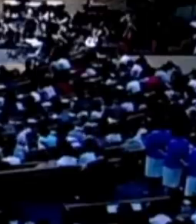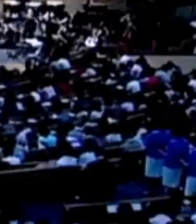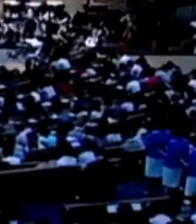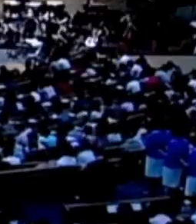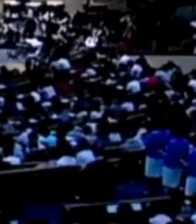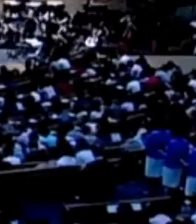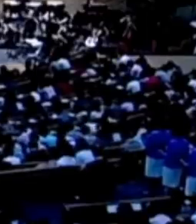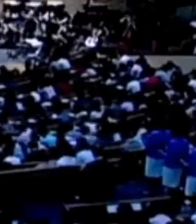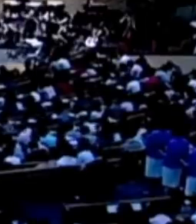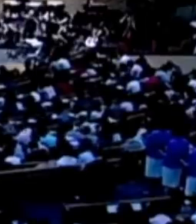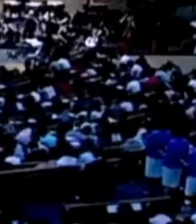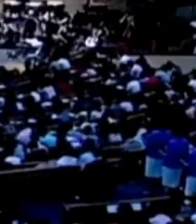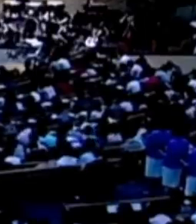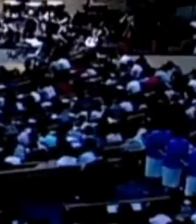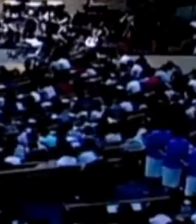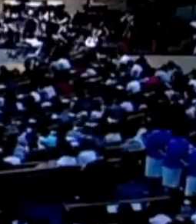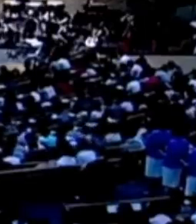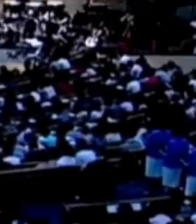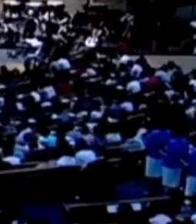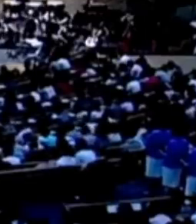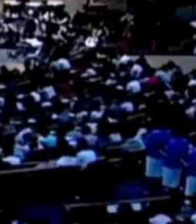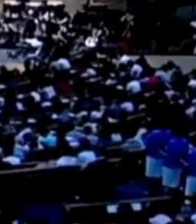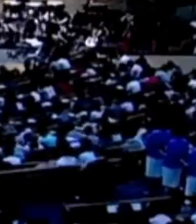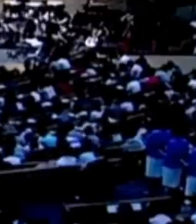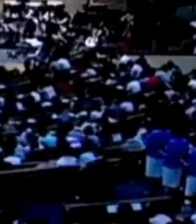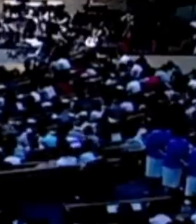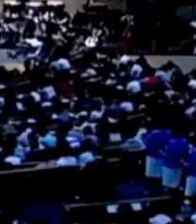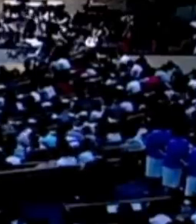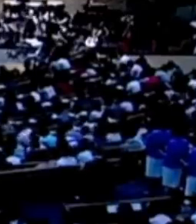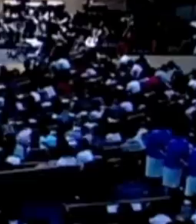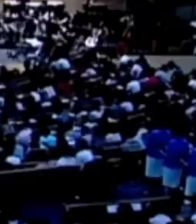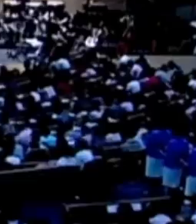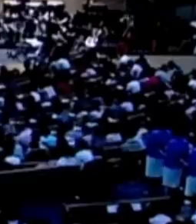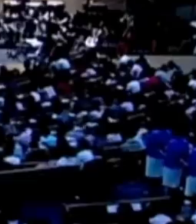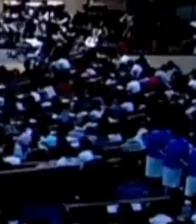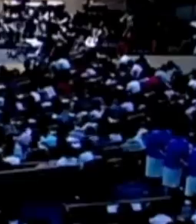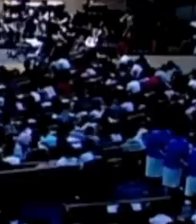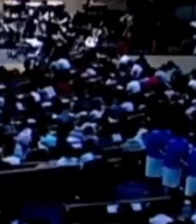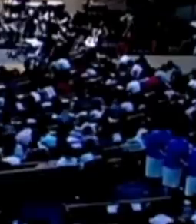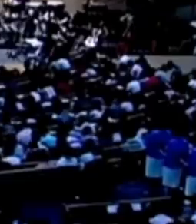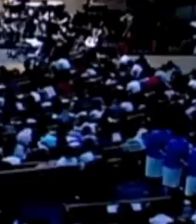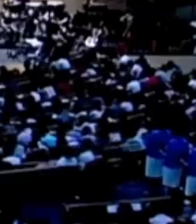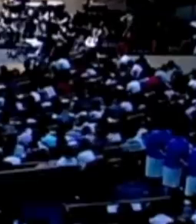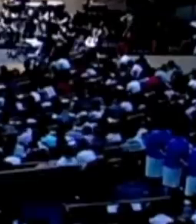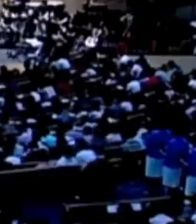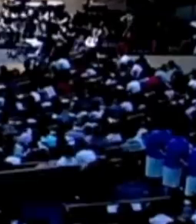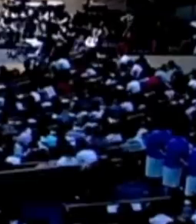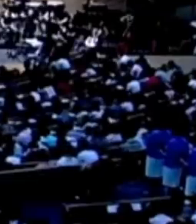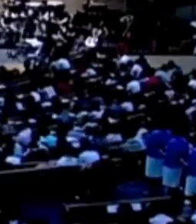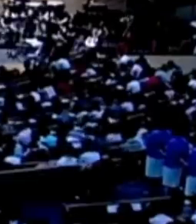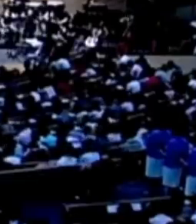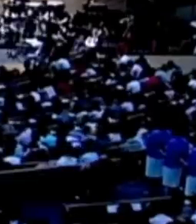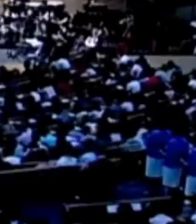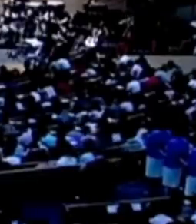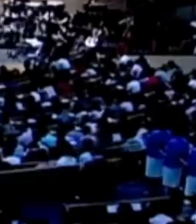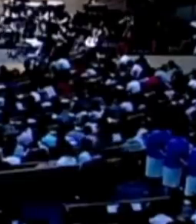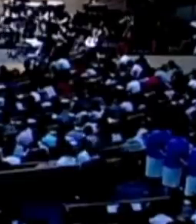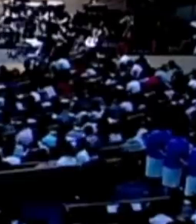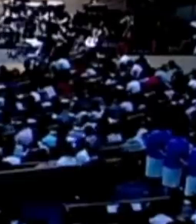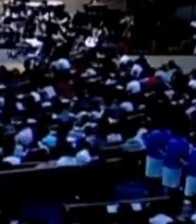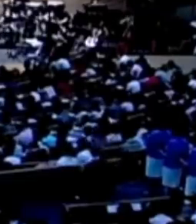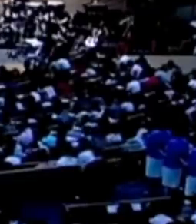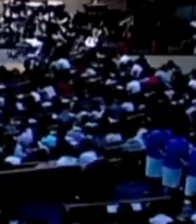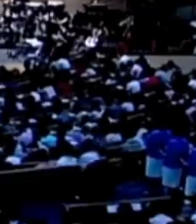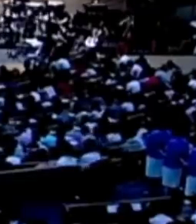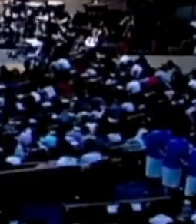하나님의 기적이 할 일을 하게 해주셔서 사람인 땅이 하나님의 따라 하나님의 역사가 일을 하게 해 주시기를 굿 과 아버지